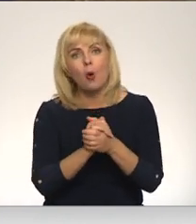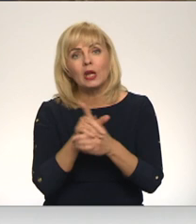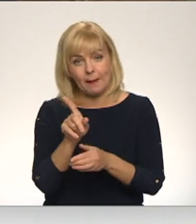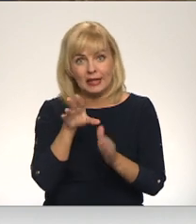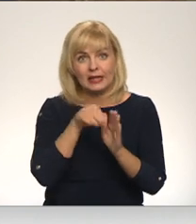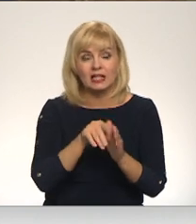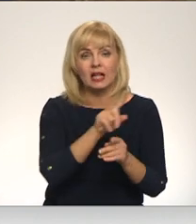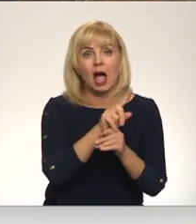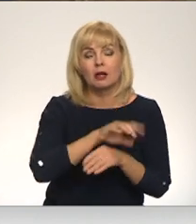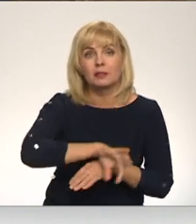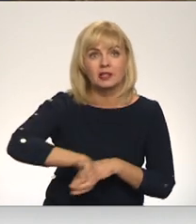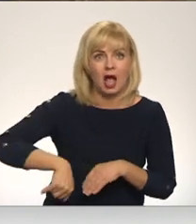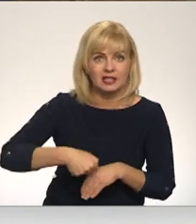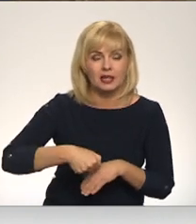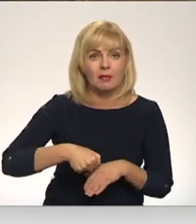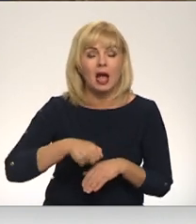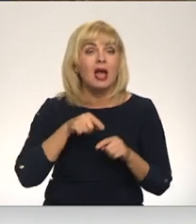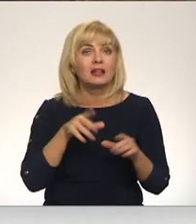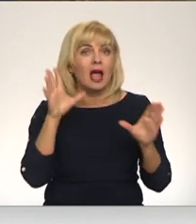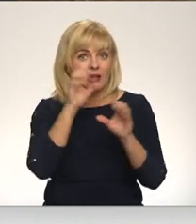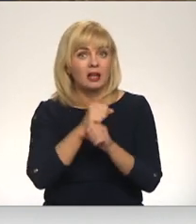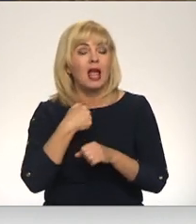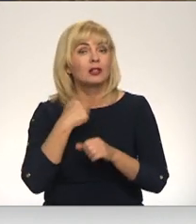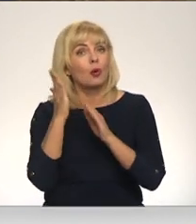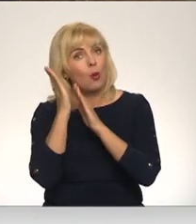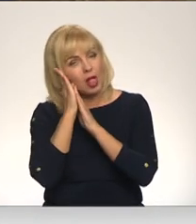šajā Lielgabala zādzībā? Tajā naktī es gulēju.